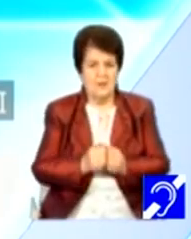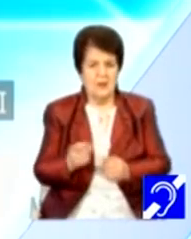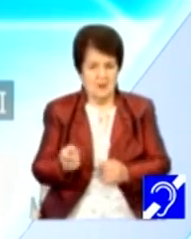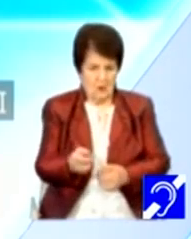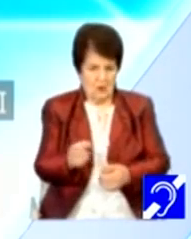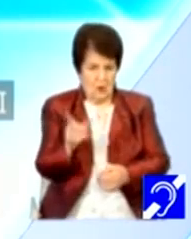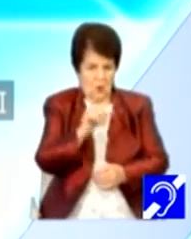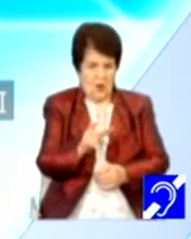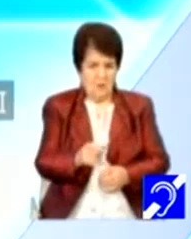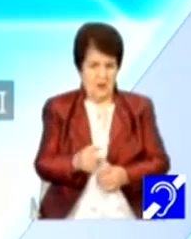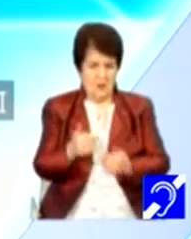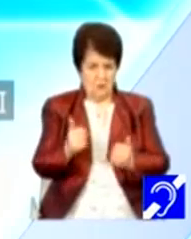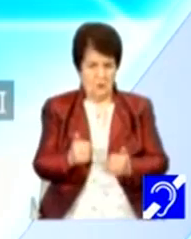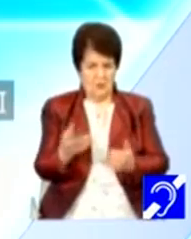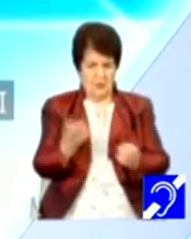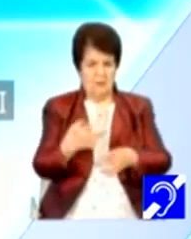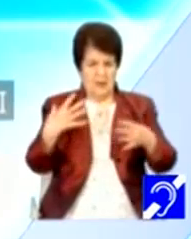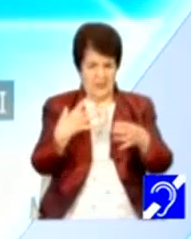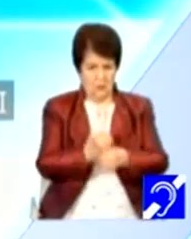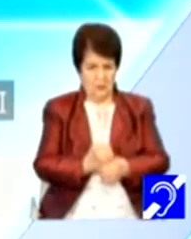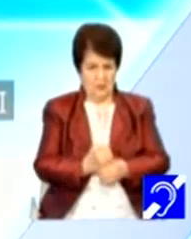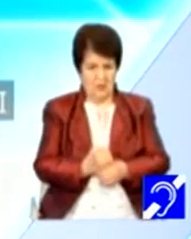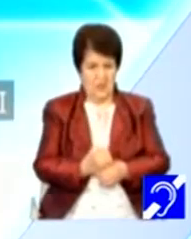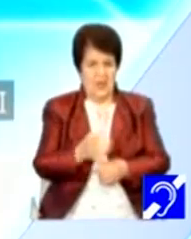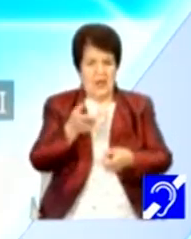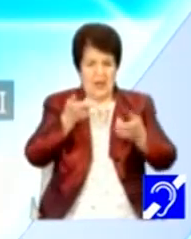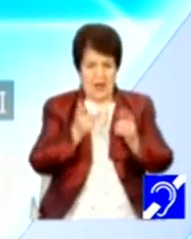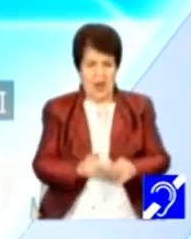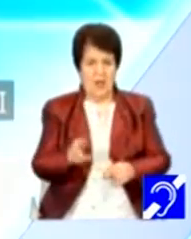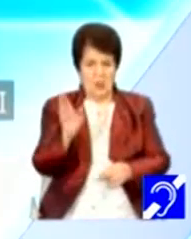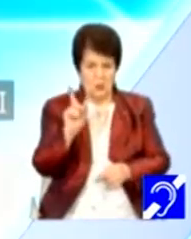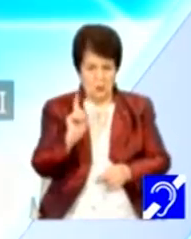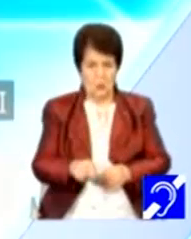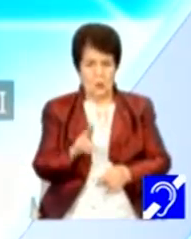Oameni buni, tot trebuie să fie redus real după